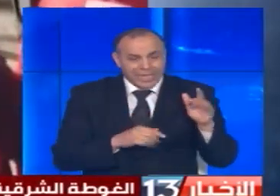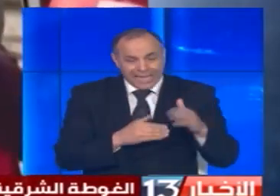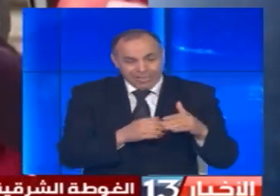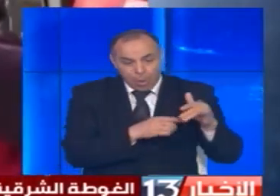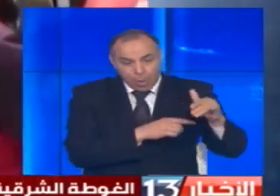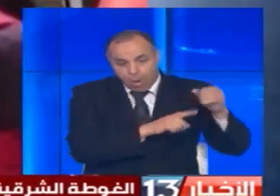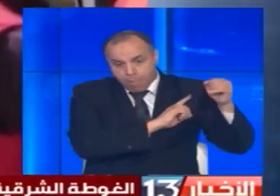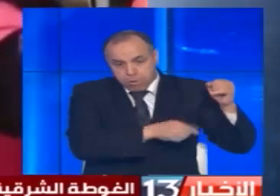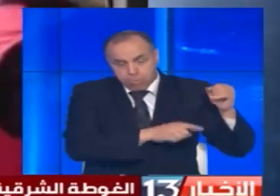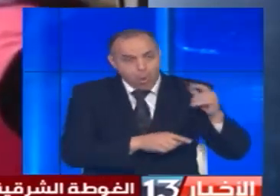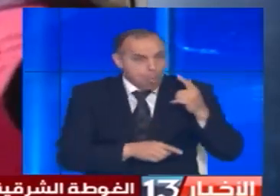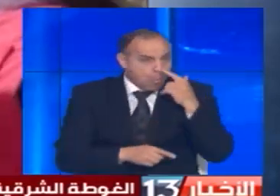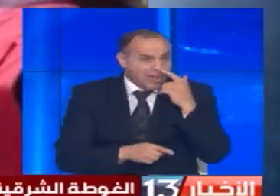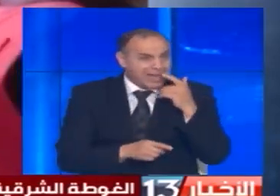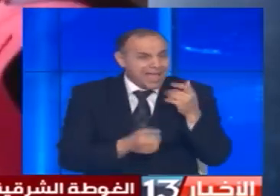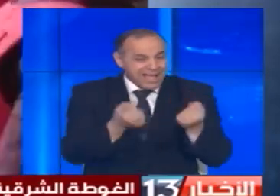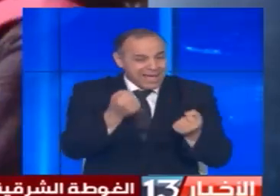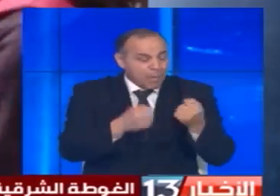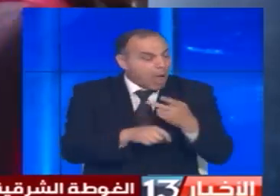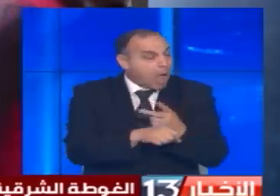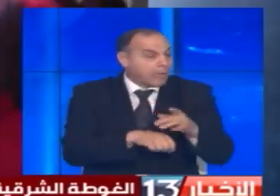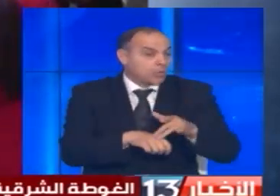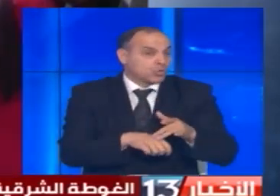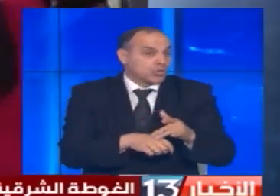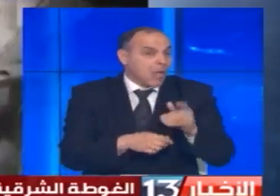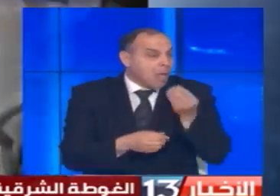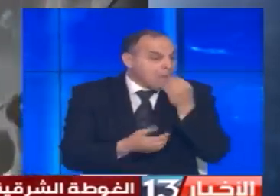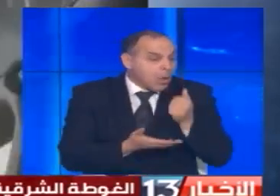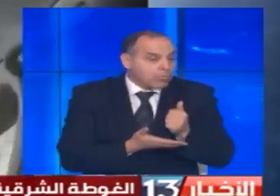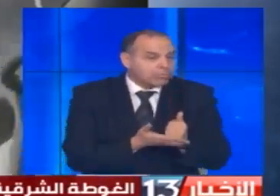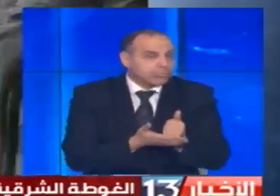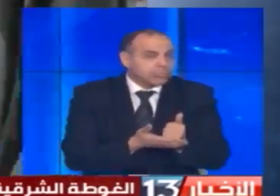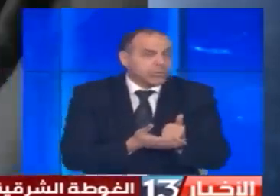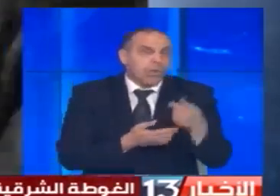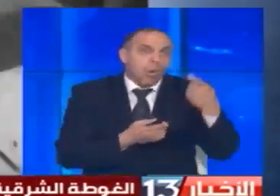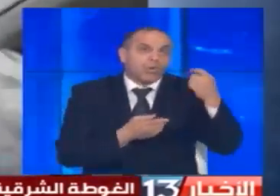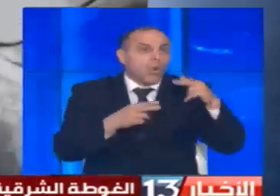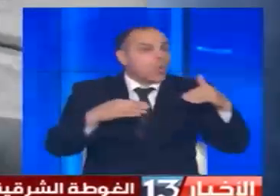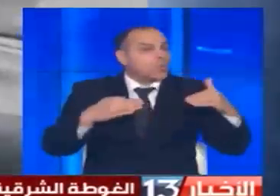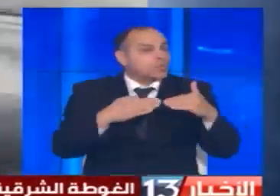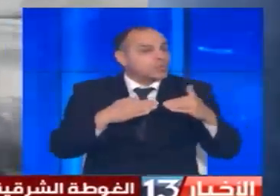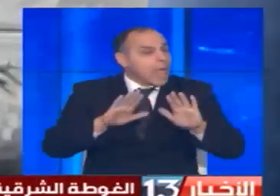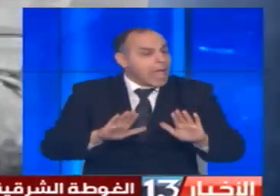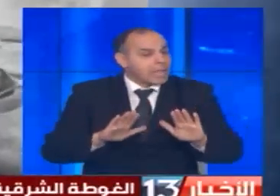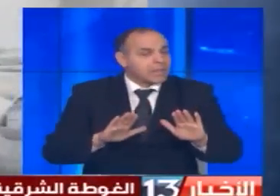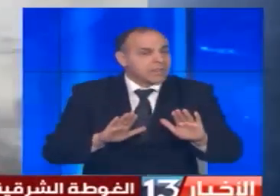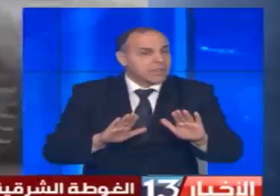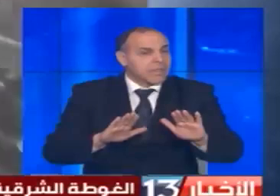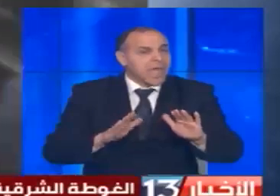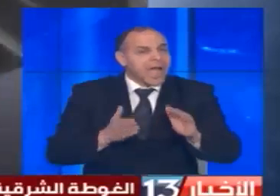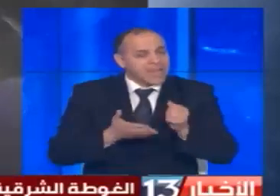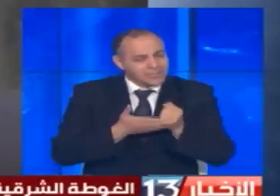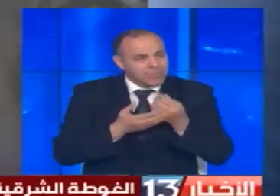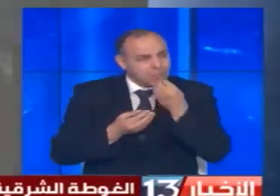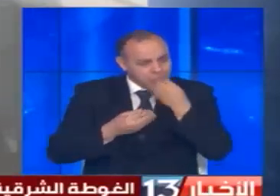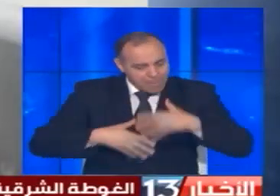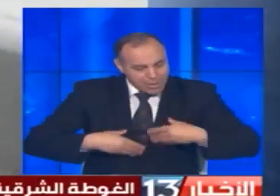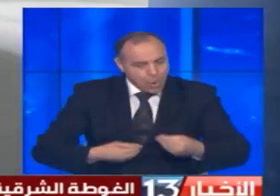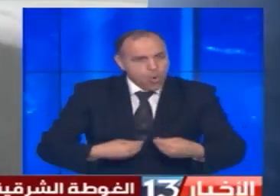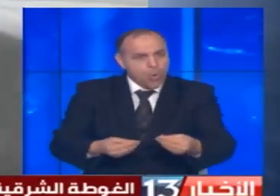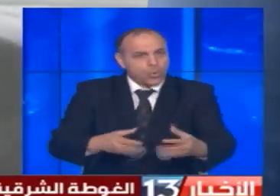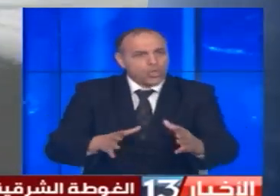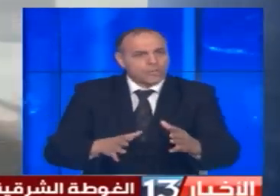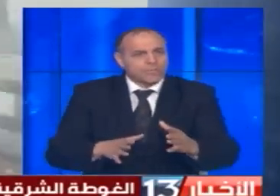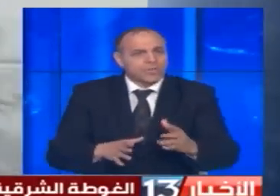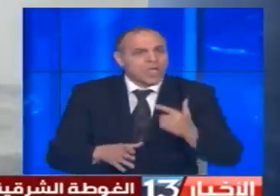دوما يعرض قافلة الإغاثة للخطر، داعيا إلى وقف الأعمال القتالية والهدوء حتى يتسنى تسليم المساعدات.